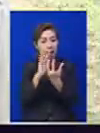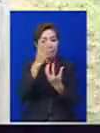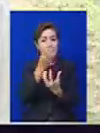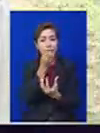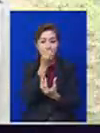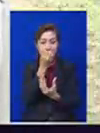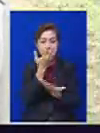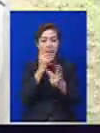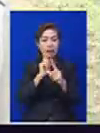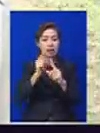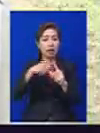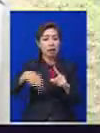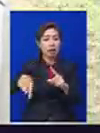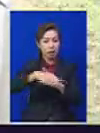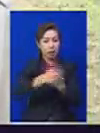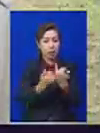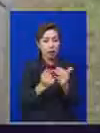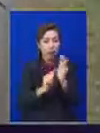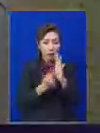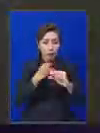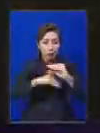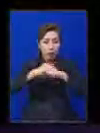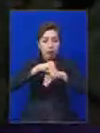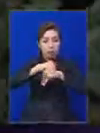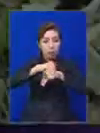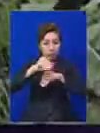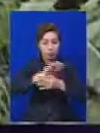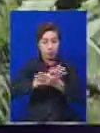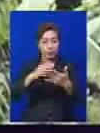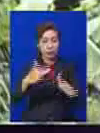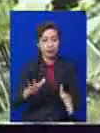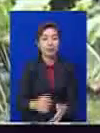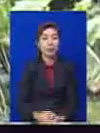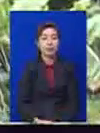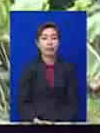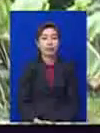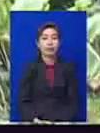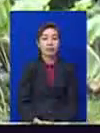าะนะคะก็ตอนนี้ก็ได้เริ่มโครงการเป็นที่เรียบร้อย